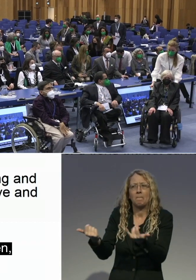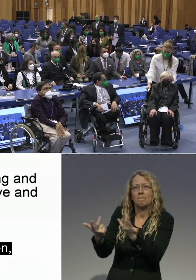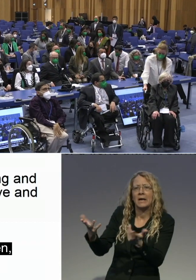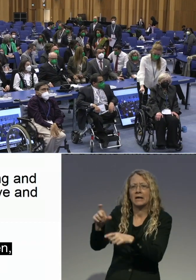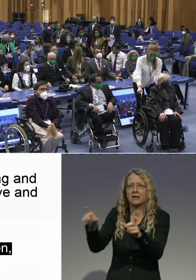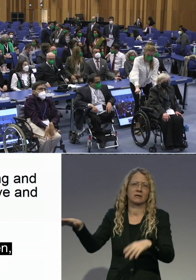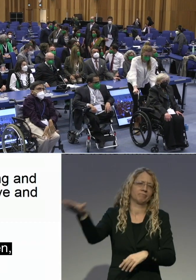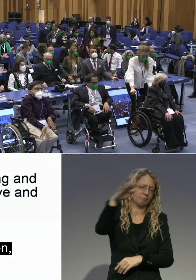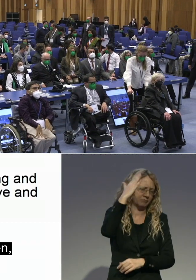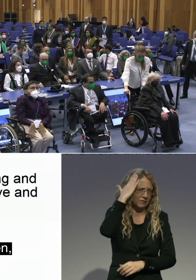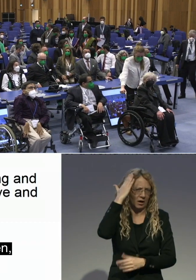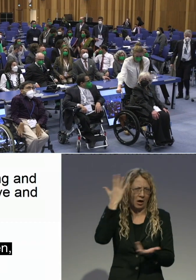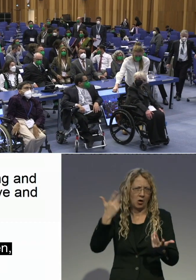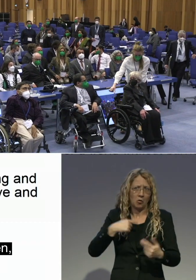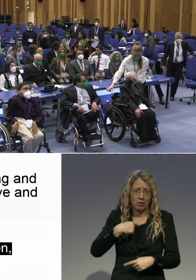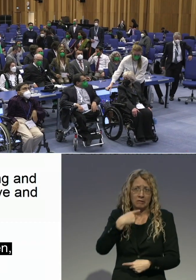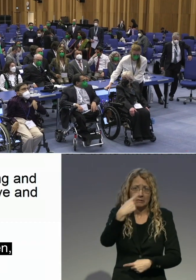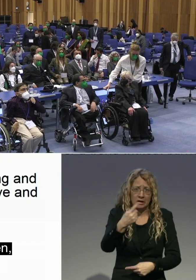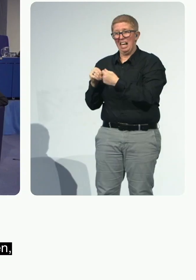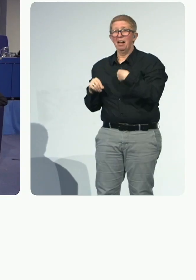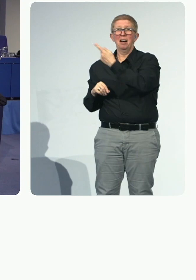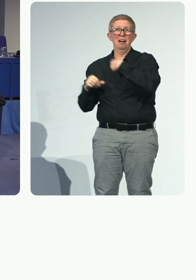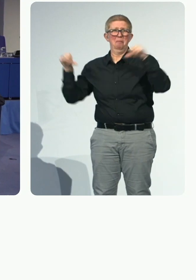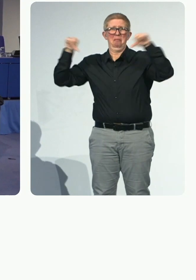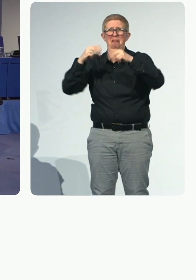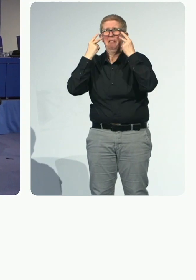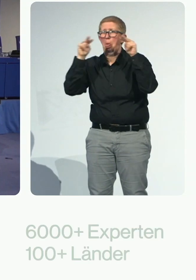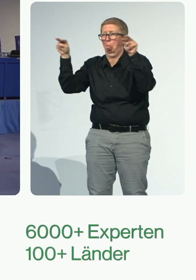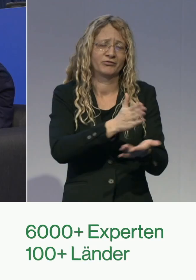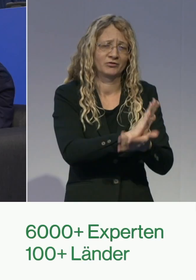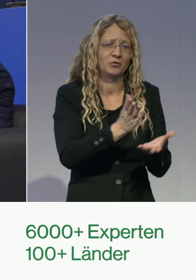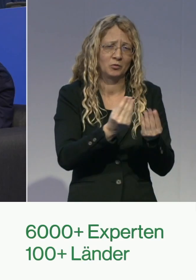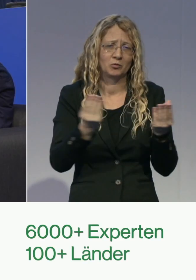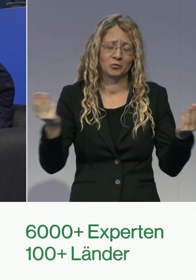room, understands the demographics of disability. It's big.